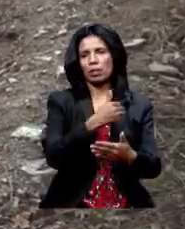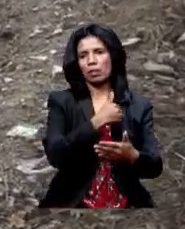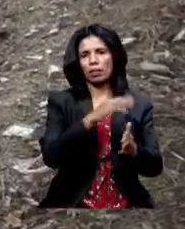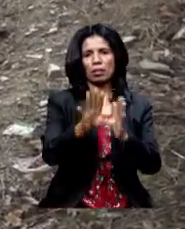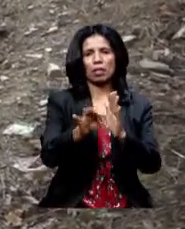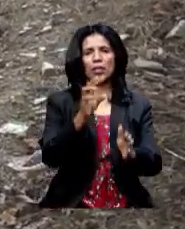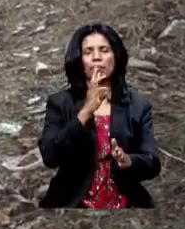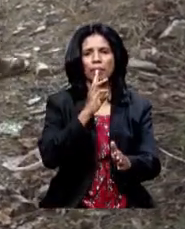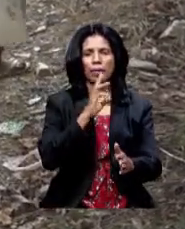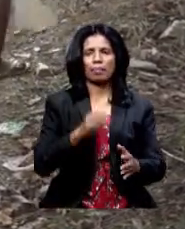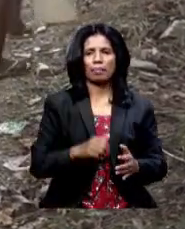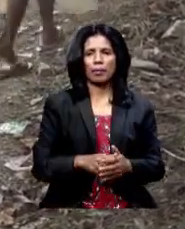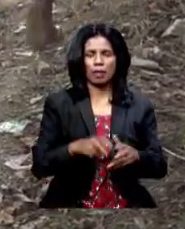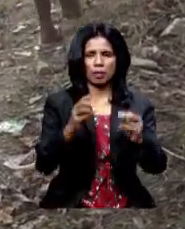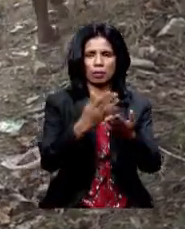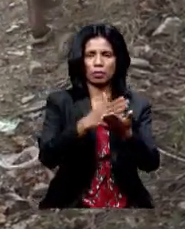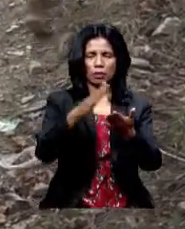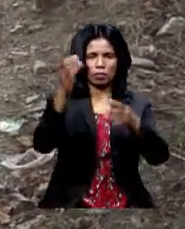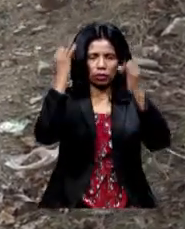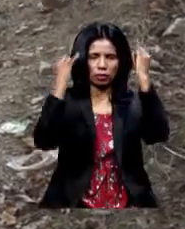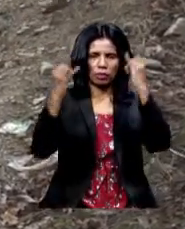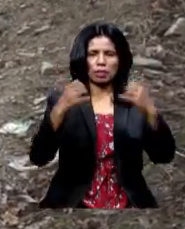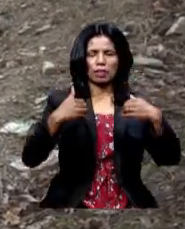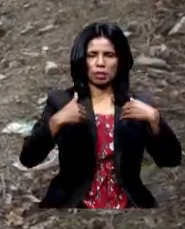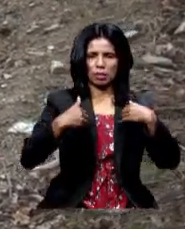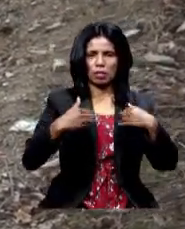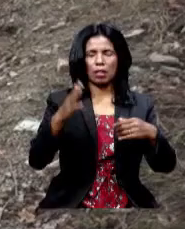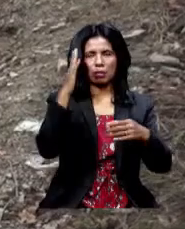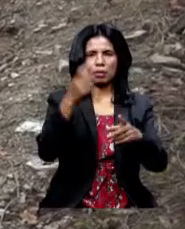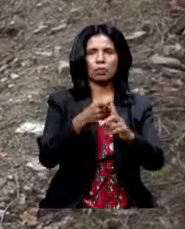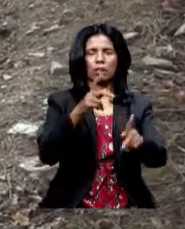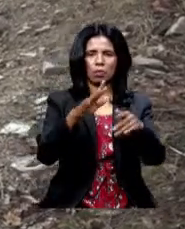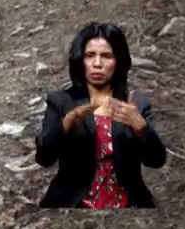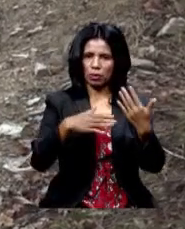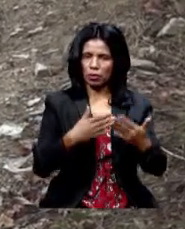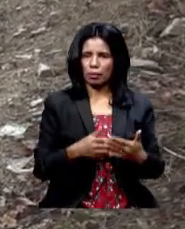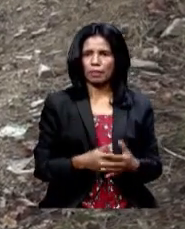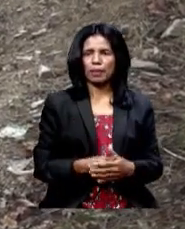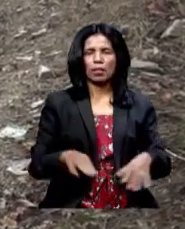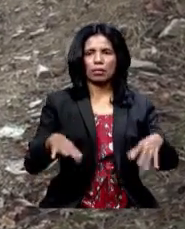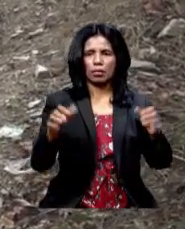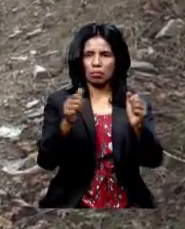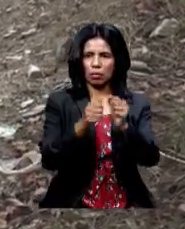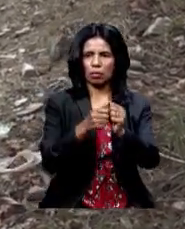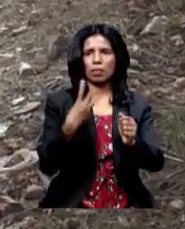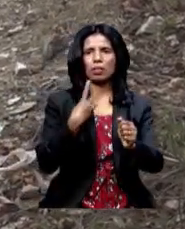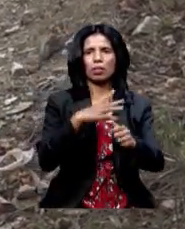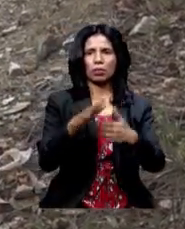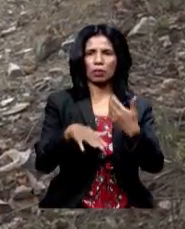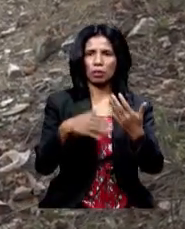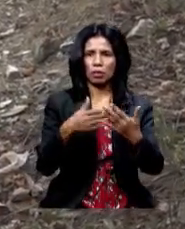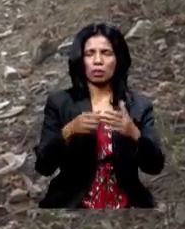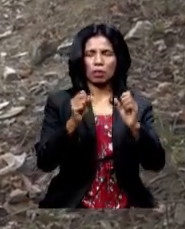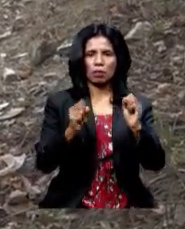khetan. Precisa tu melhora, precisa ten ki iha consciência mosu si tena komunidade rasek. Coopera ba ita hotu, atau le